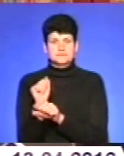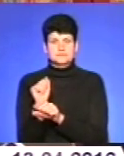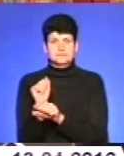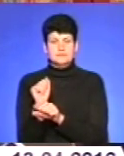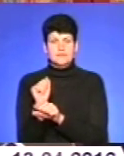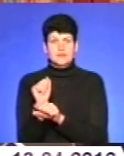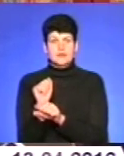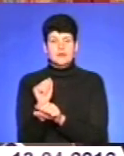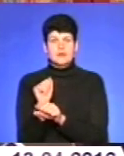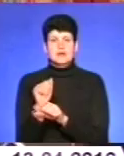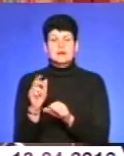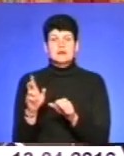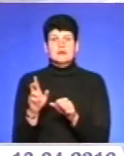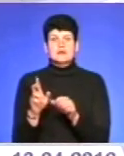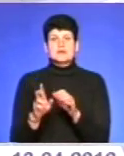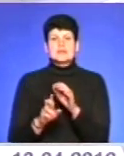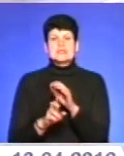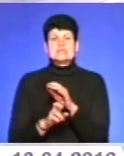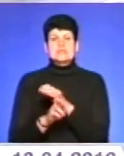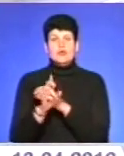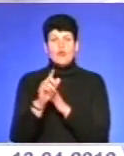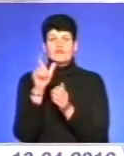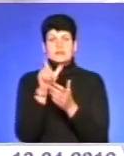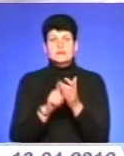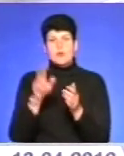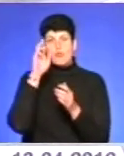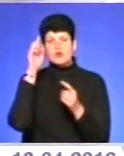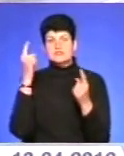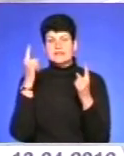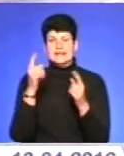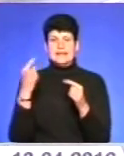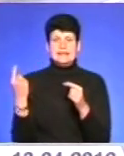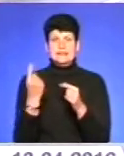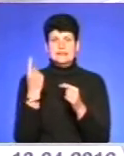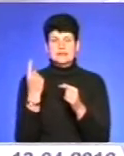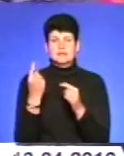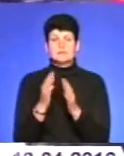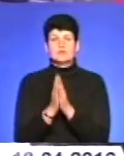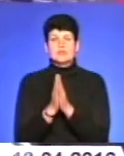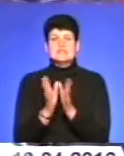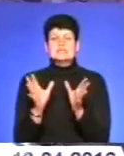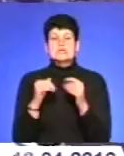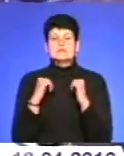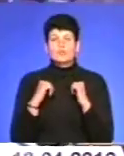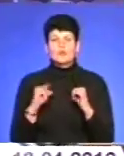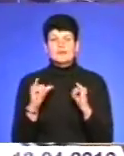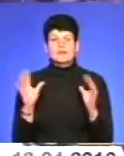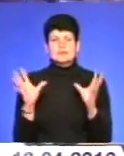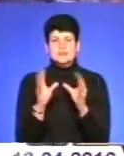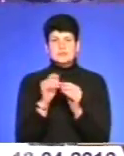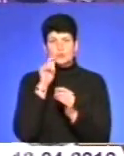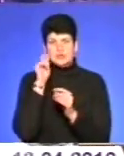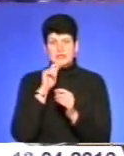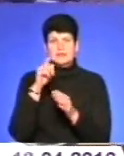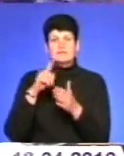церковний гімн «Боже Великий Єдиний». Та уся хресна дорога буде об'єднана одним проханням – за спокій і цілісність України.